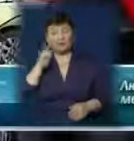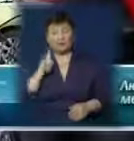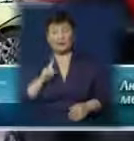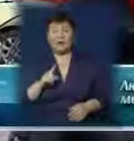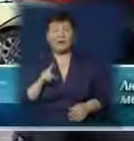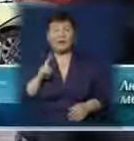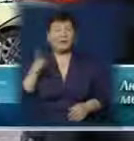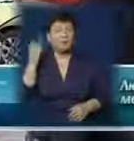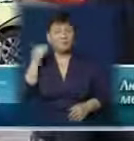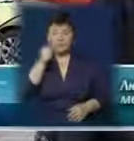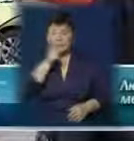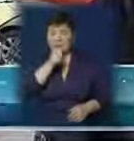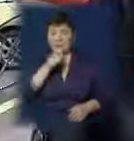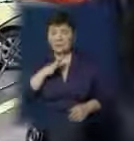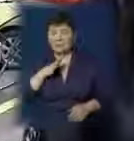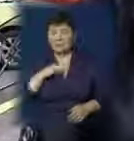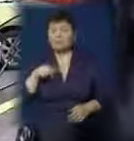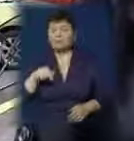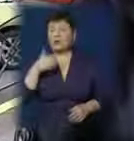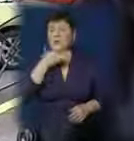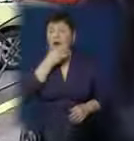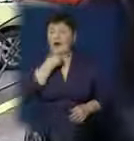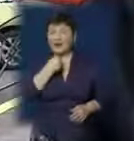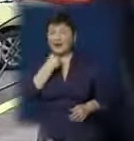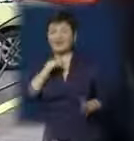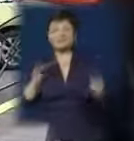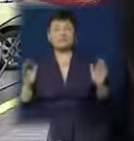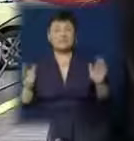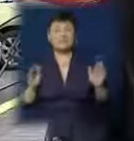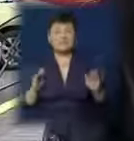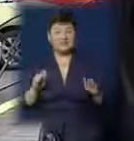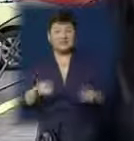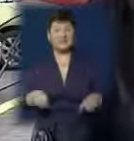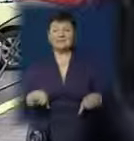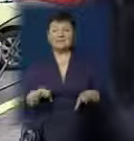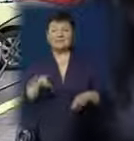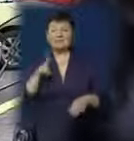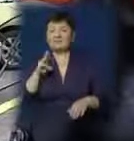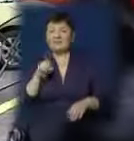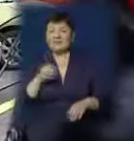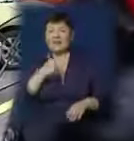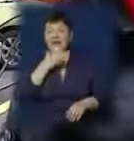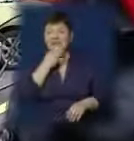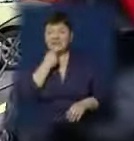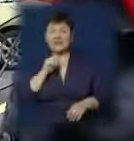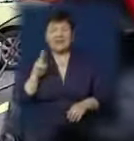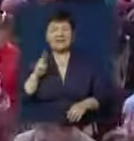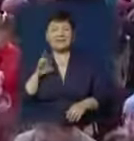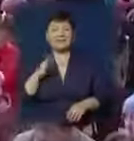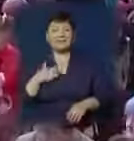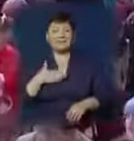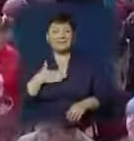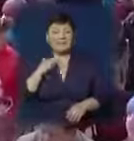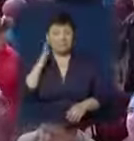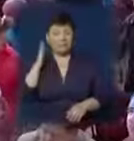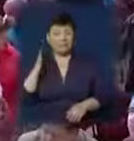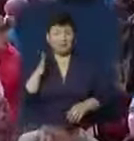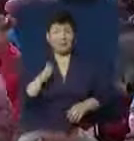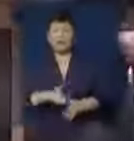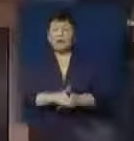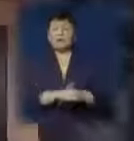буде. Цього року буде наша писанка гарна і вона збережеться такою, тому що це красота, це наше майбутнє. Головний